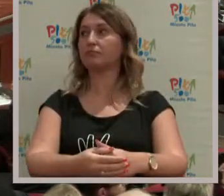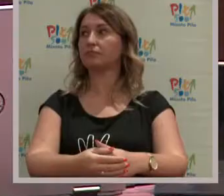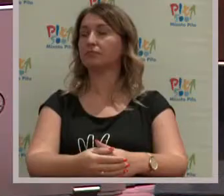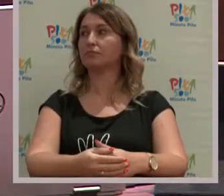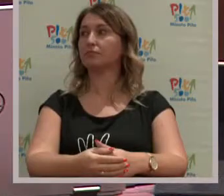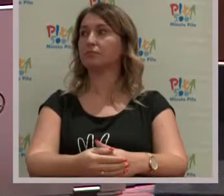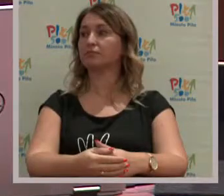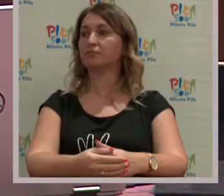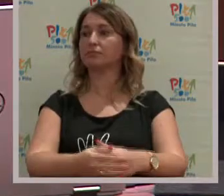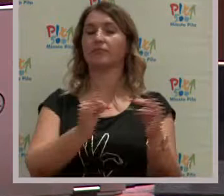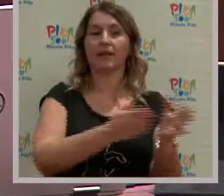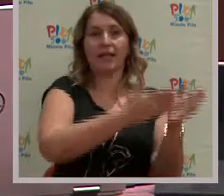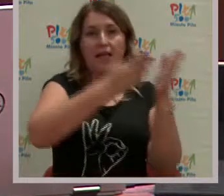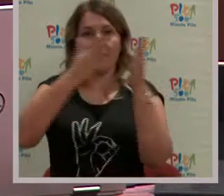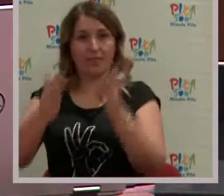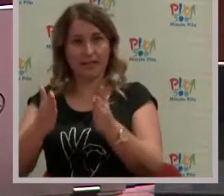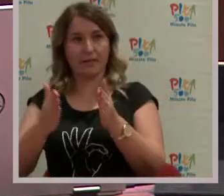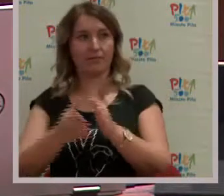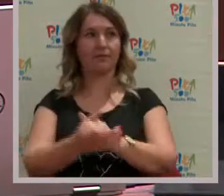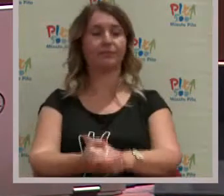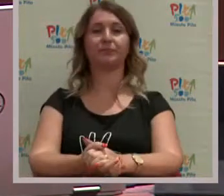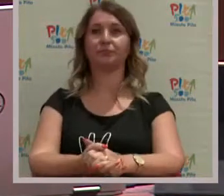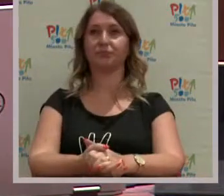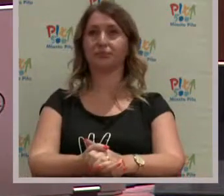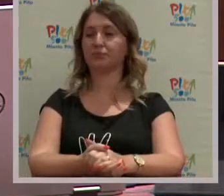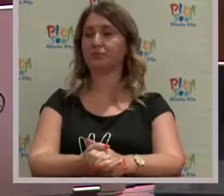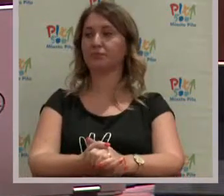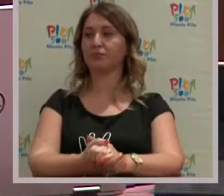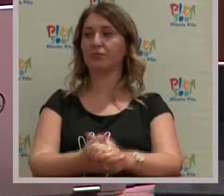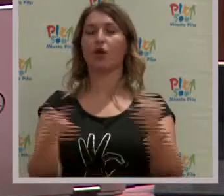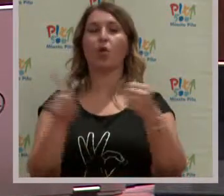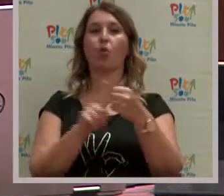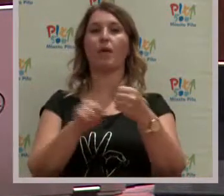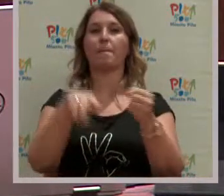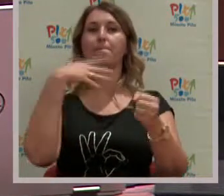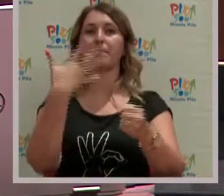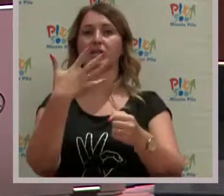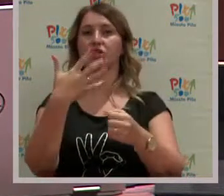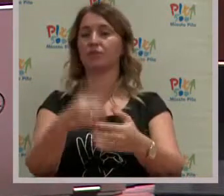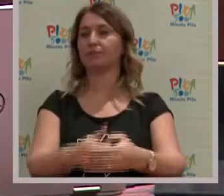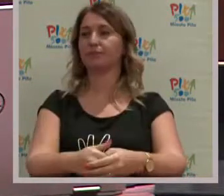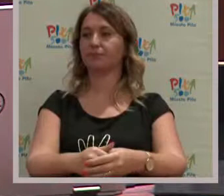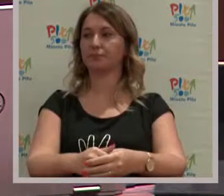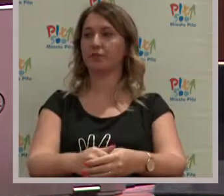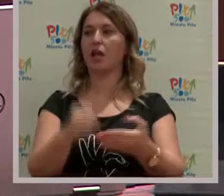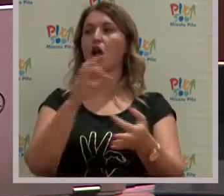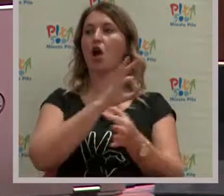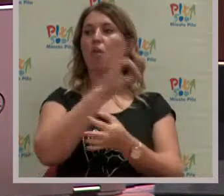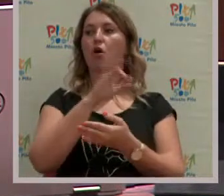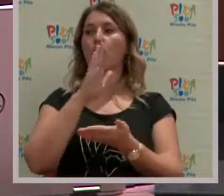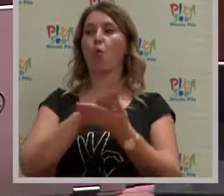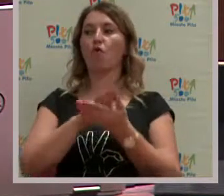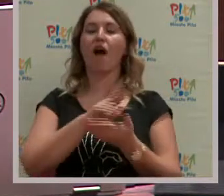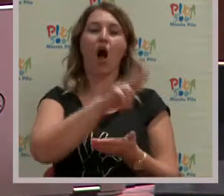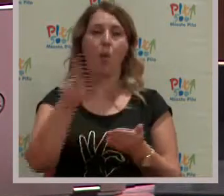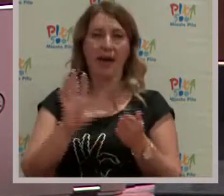zamykam i przystępujemy do omawiania kolejnego punktu porządku obrad jest to projekt uchwały Rady Miasta Piły w sprawie zmiany uchwały Rady Miasta Piły